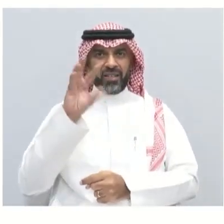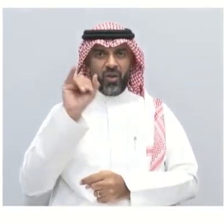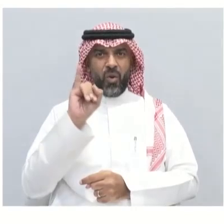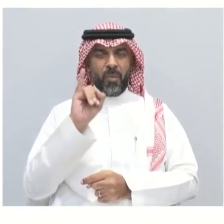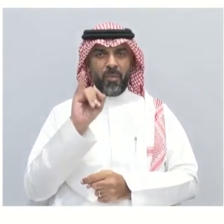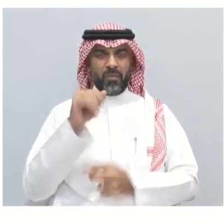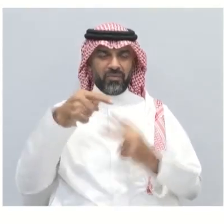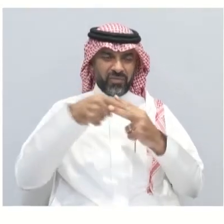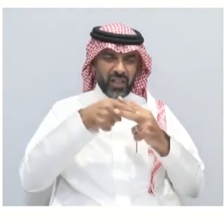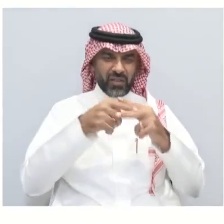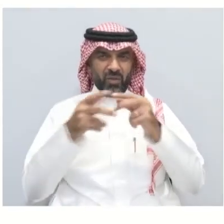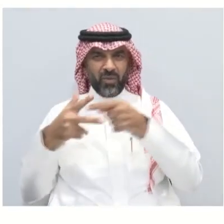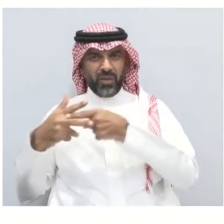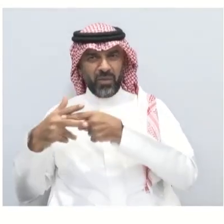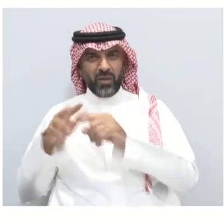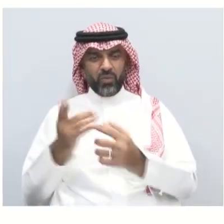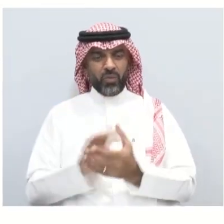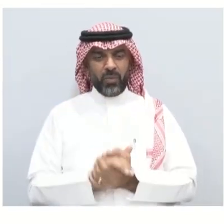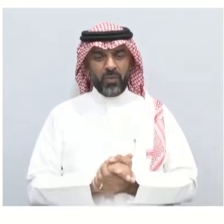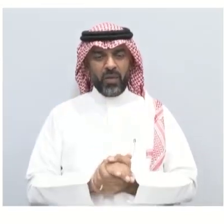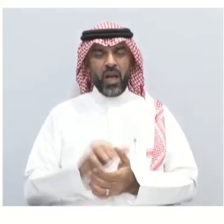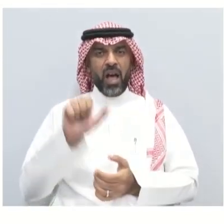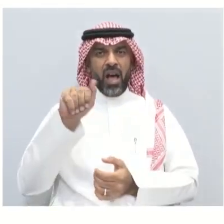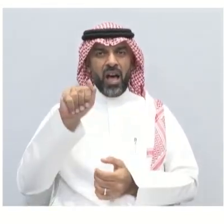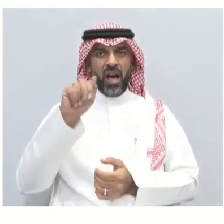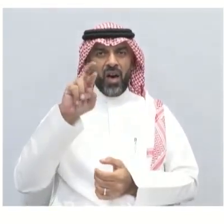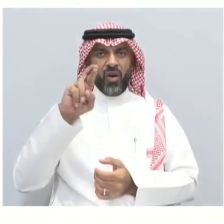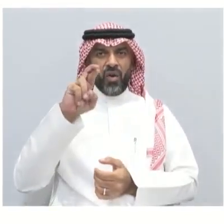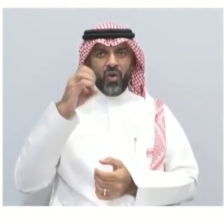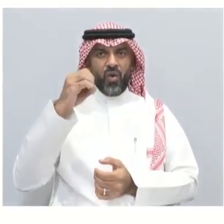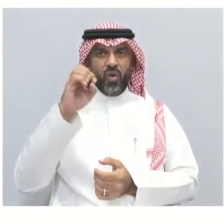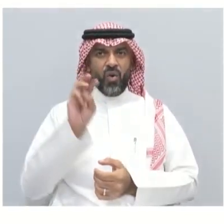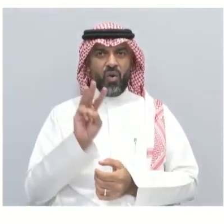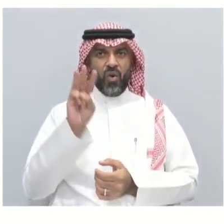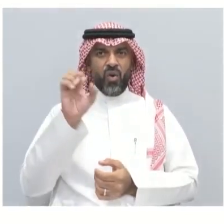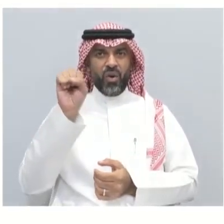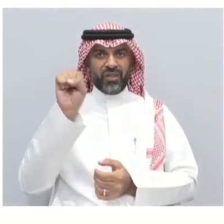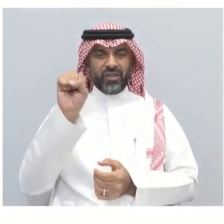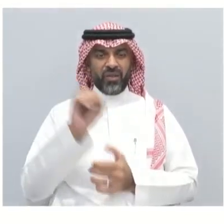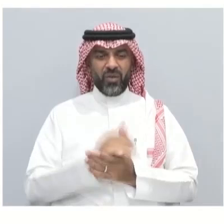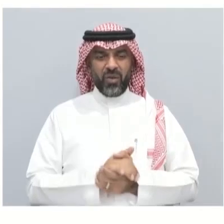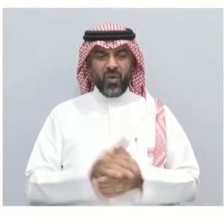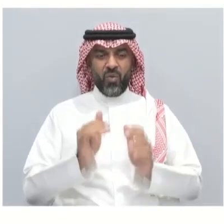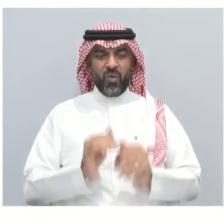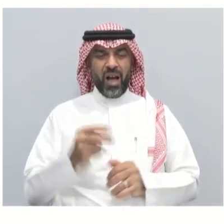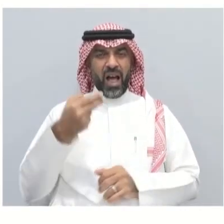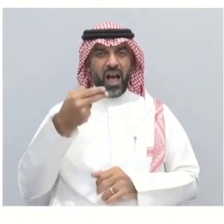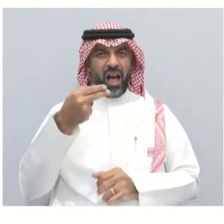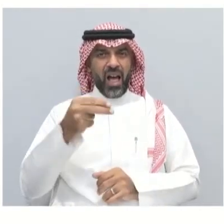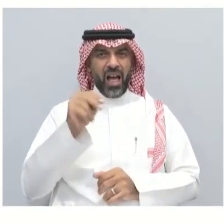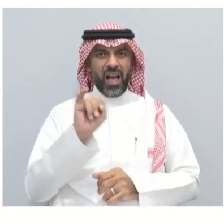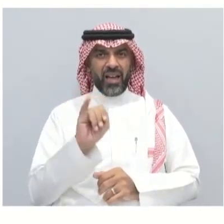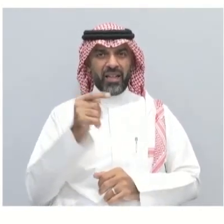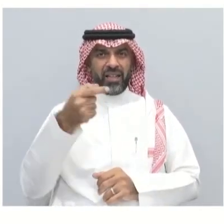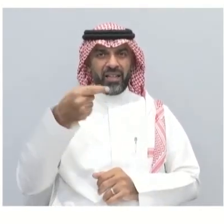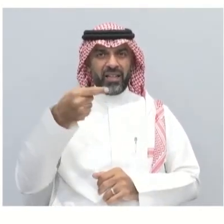الاشكال التلقائيه احسنتم الارز والهايلايت هي عباره عن ما نوع من انواع